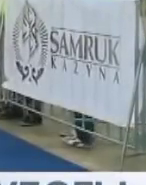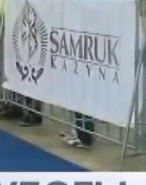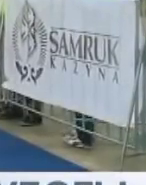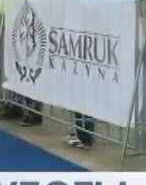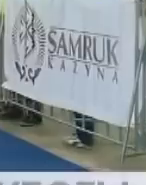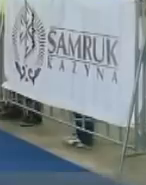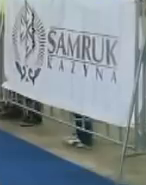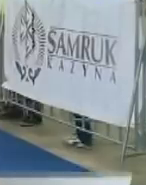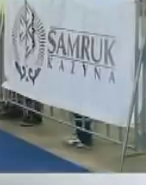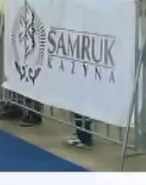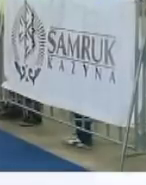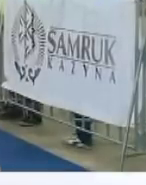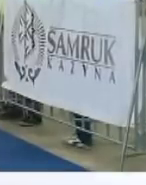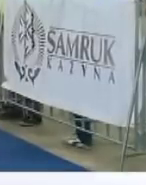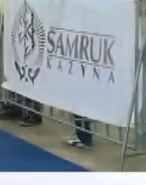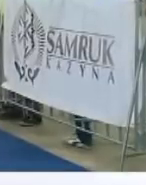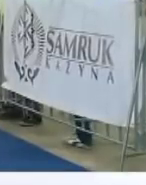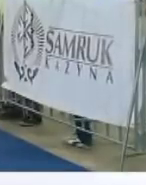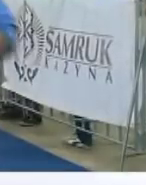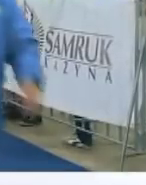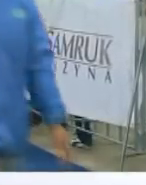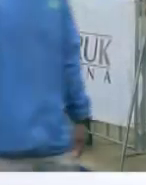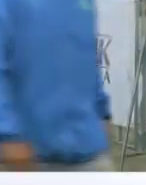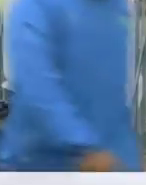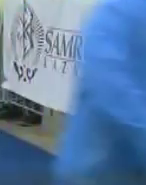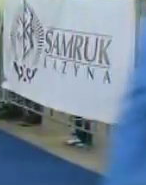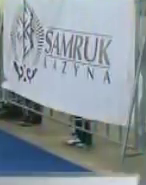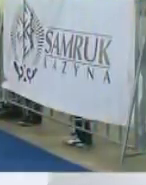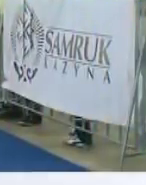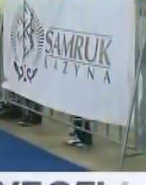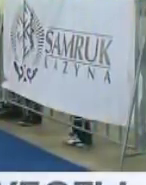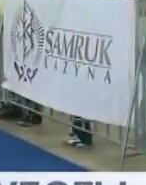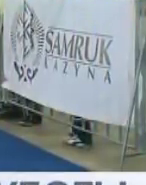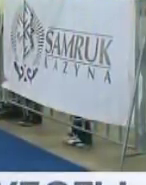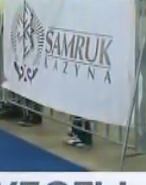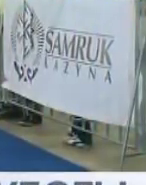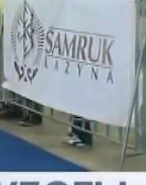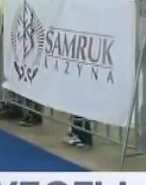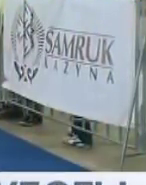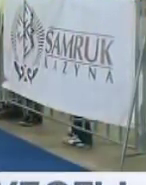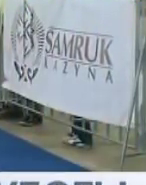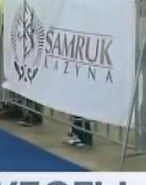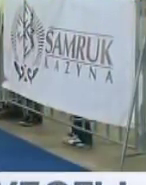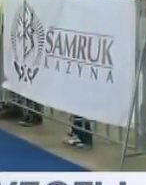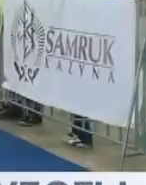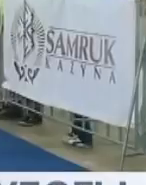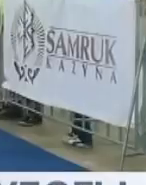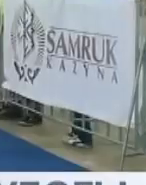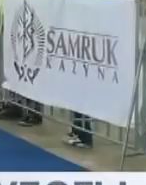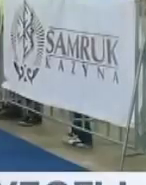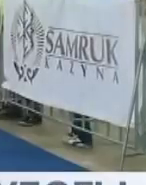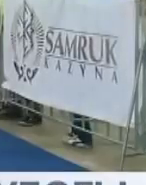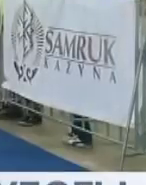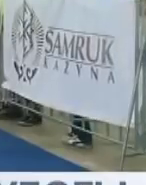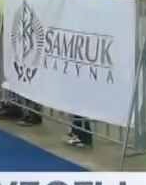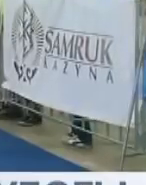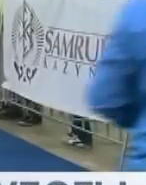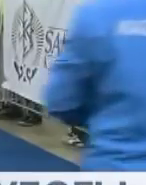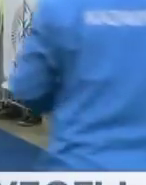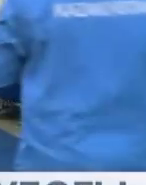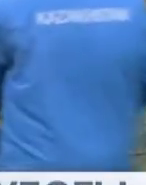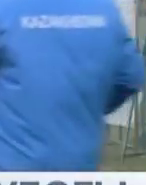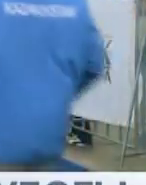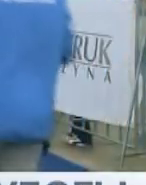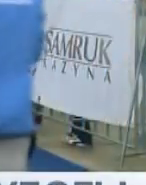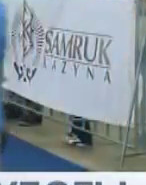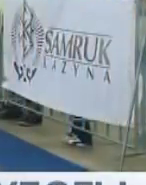Дождь, конечно, помешал на велоэтапе. Велосипед жарысы барысында құбылмалы ауырай кедергі келтіргені болмаса, жүгіріспен жүзу кезеңінде қиындықтар болған